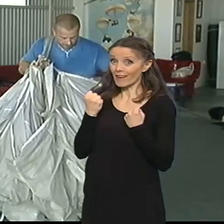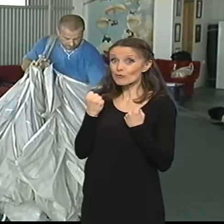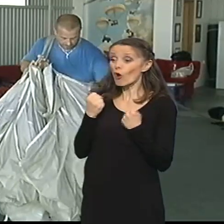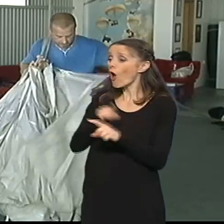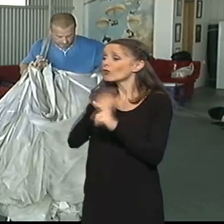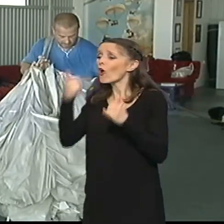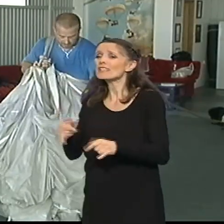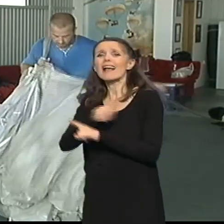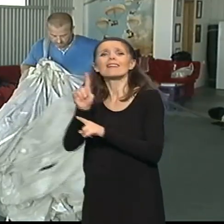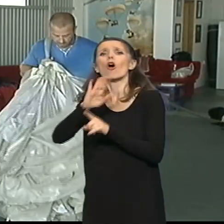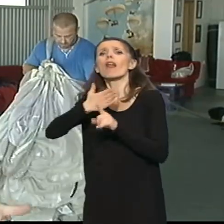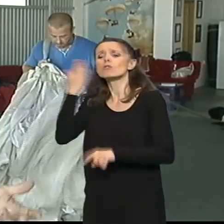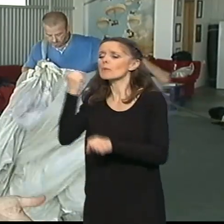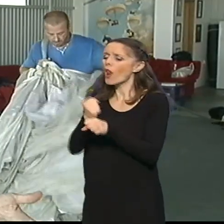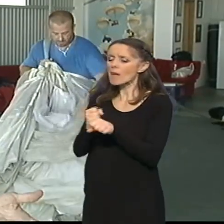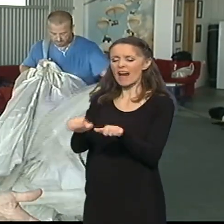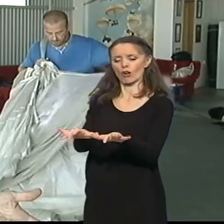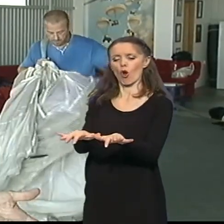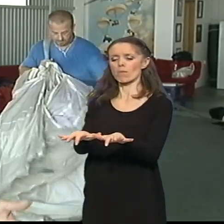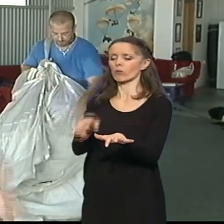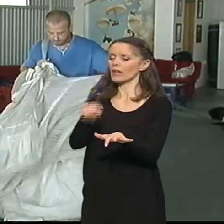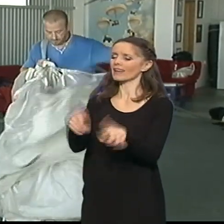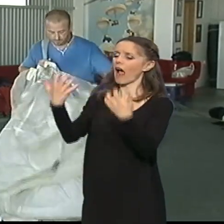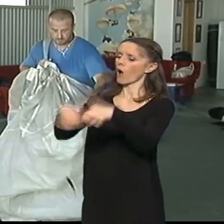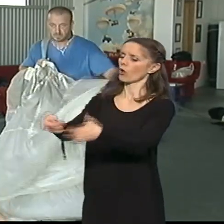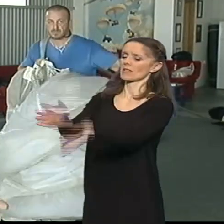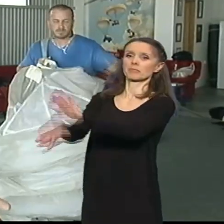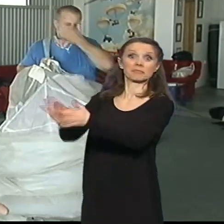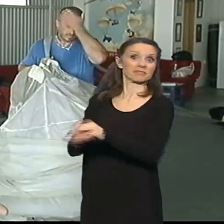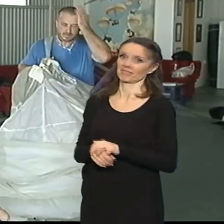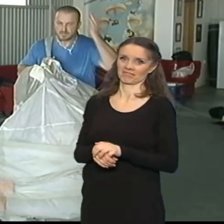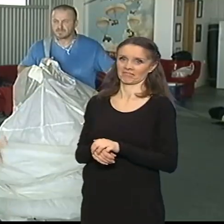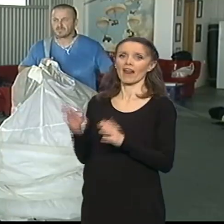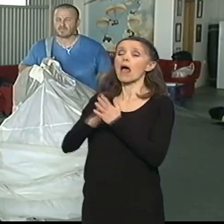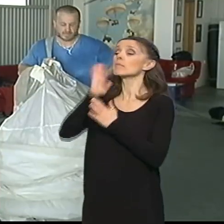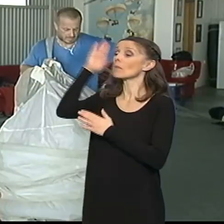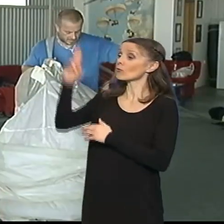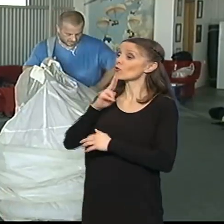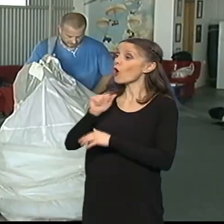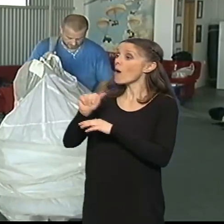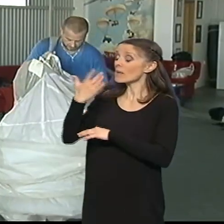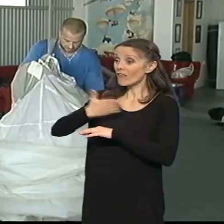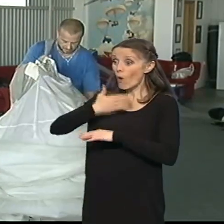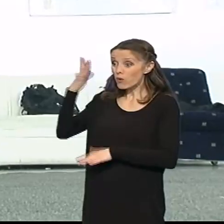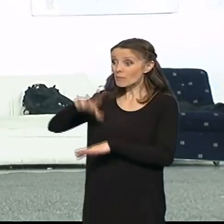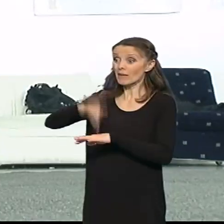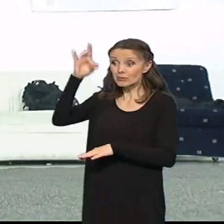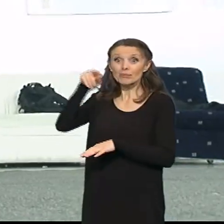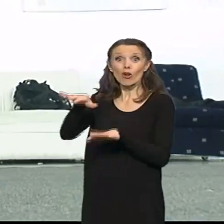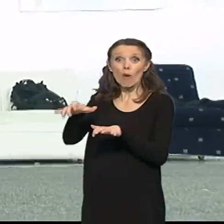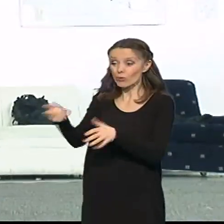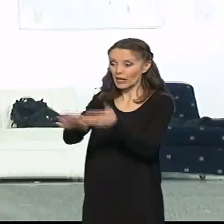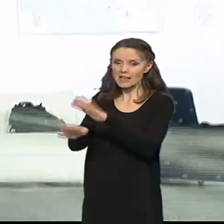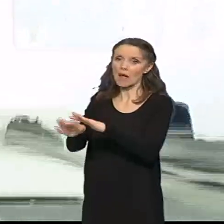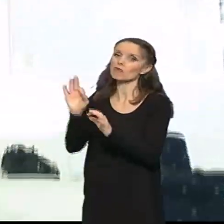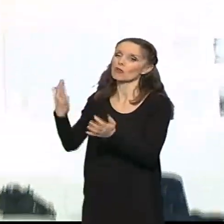napravio kompjuter ili spravu koje pakuje padobran. Ko bude prvi to napravio, zgrnuće ogromne pare. Dobro, ovo je